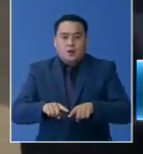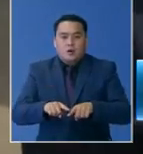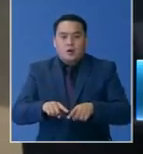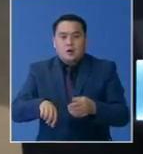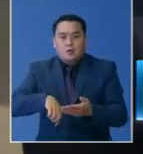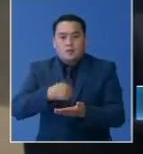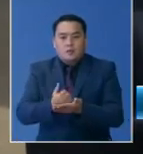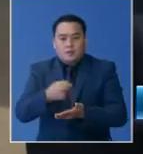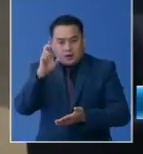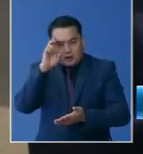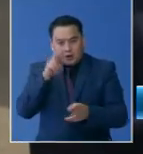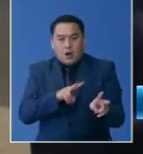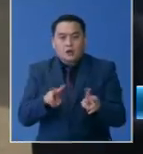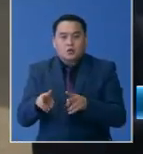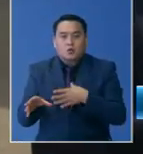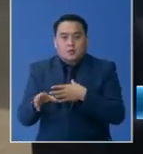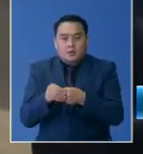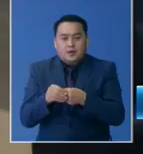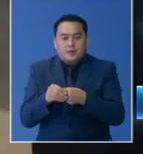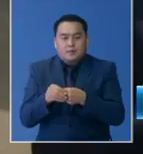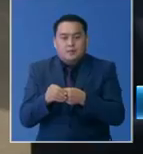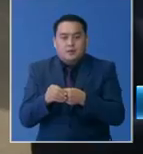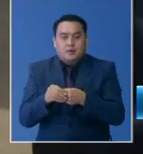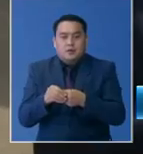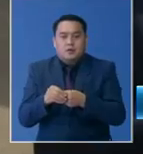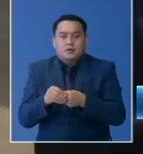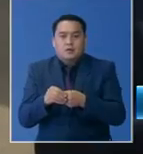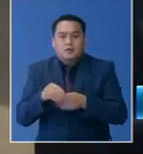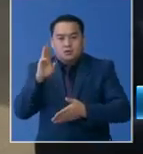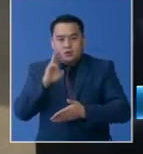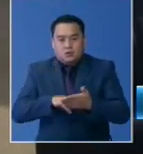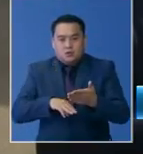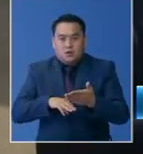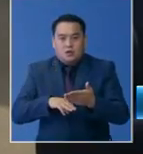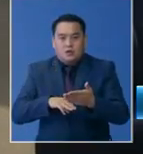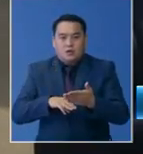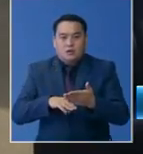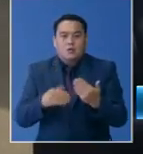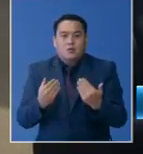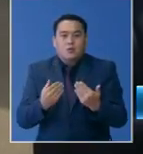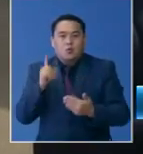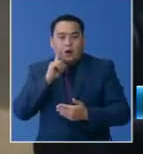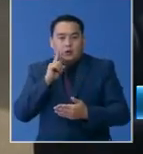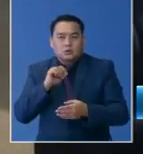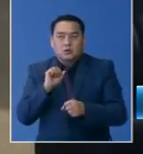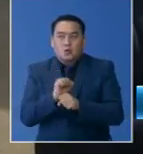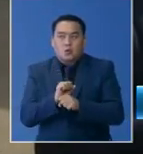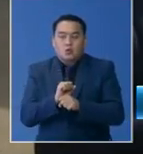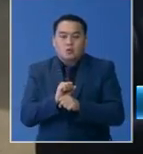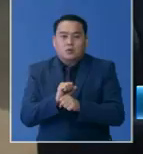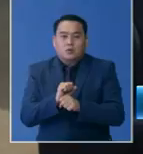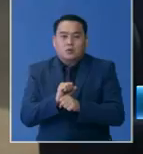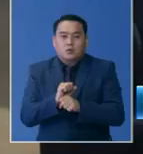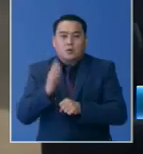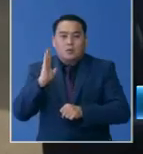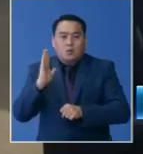бирге биригип жаңагы несин салып, штрафын салып, муну токтоп, энди